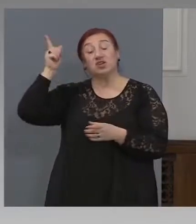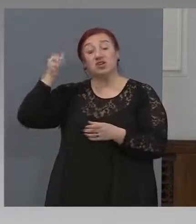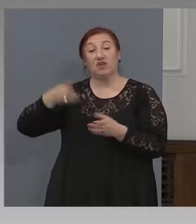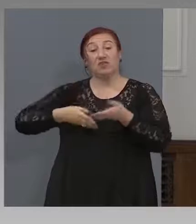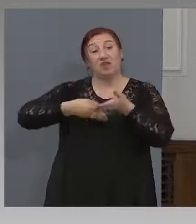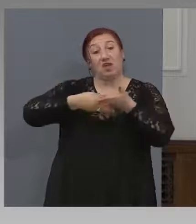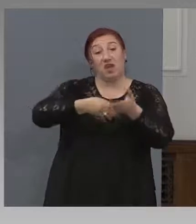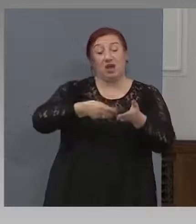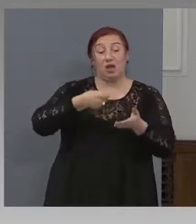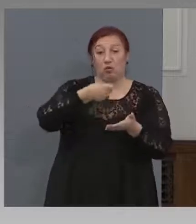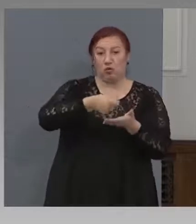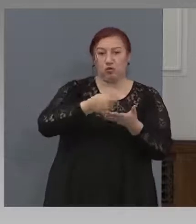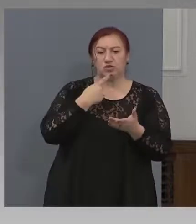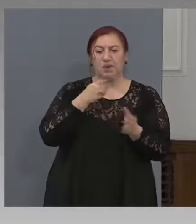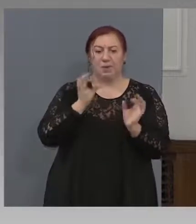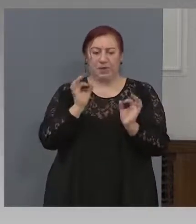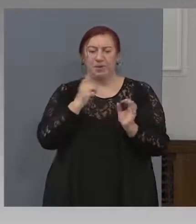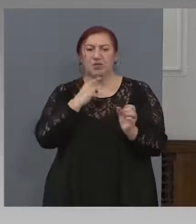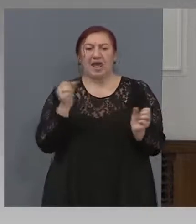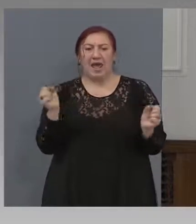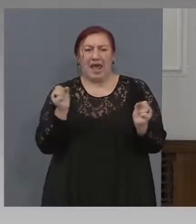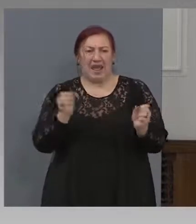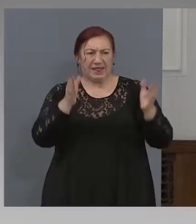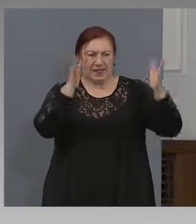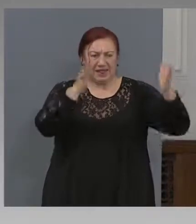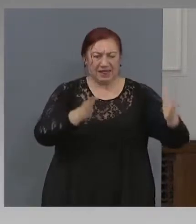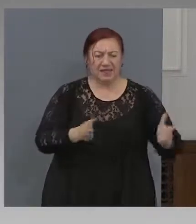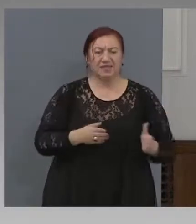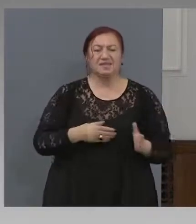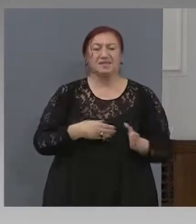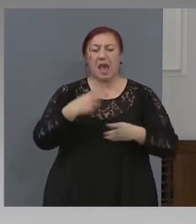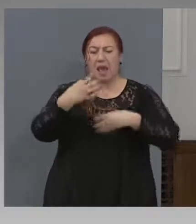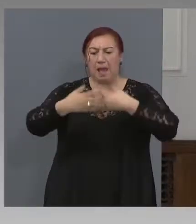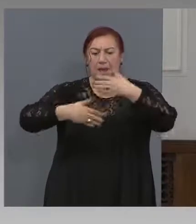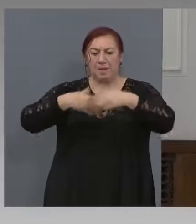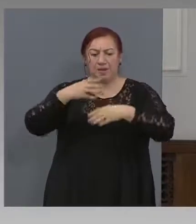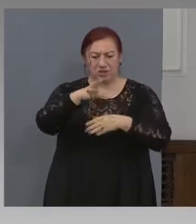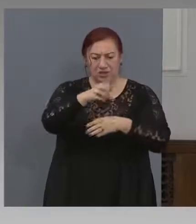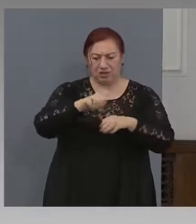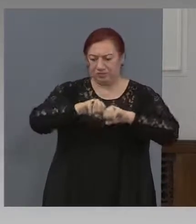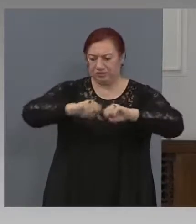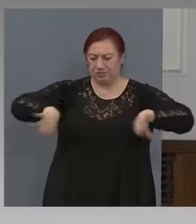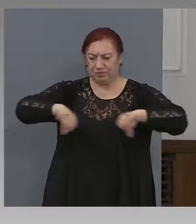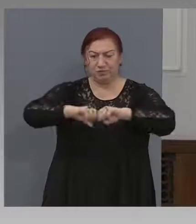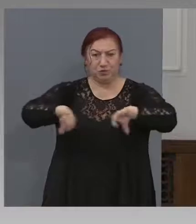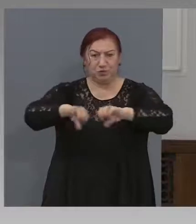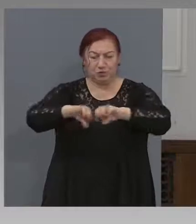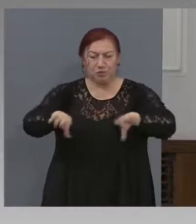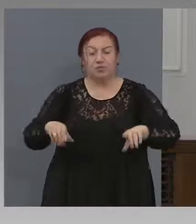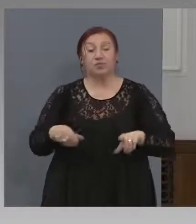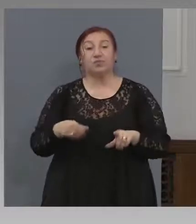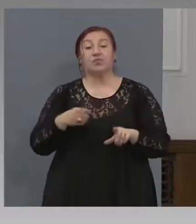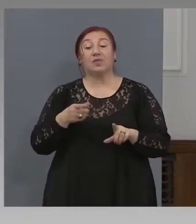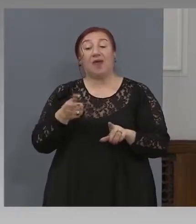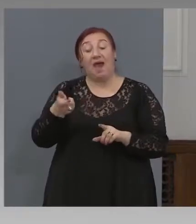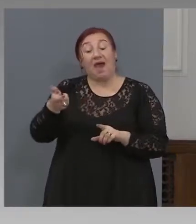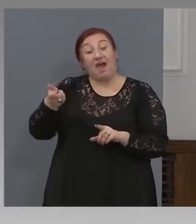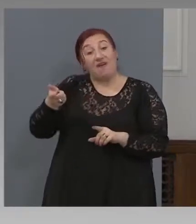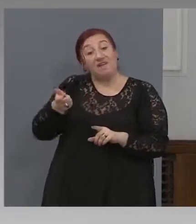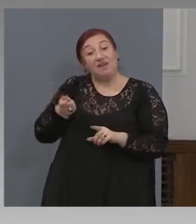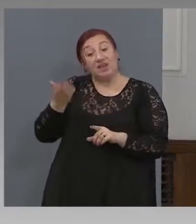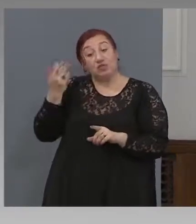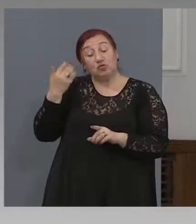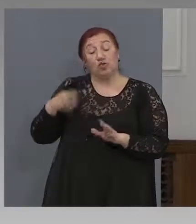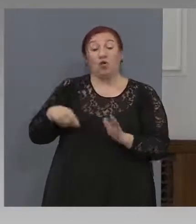за примерно хладилници, сортировъчни машини в размер на 18 милиона лева прием, който беше пуснат, авансово да им